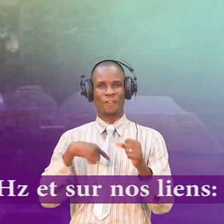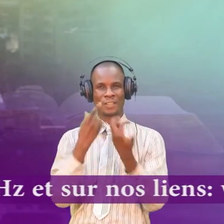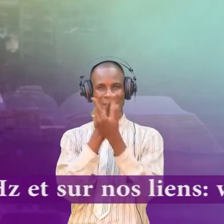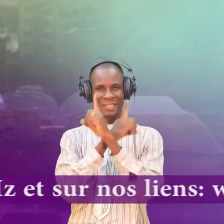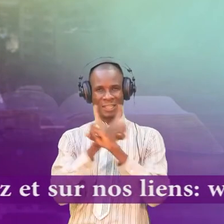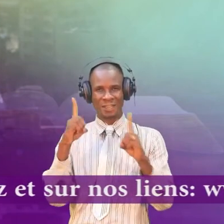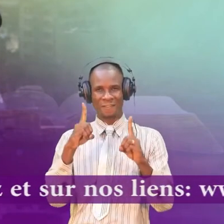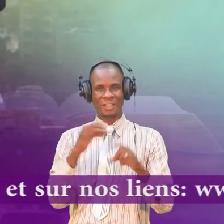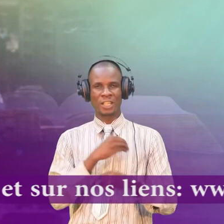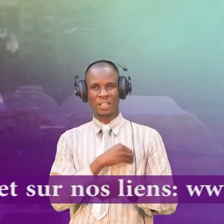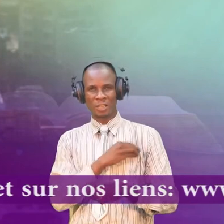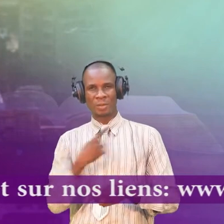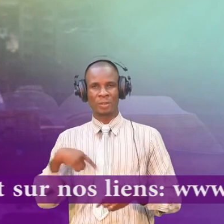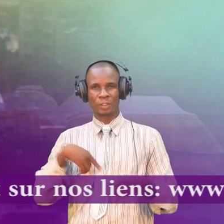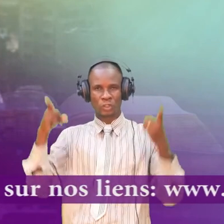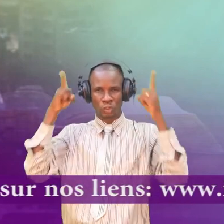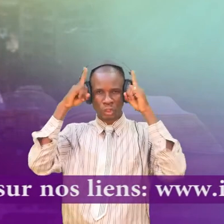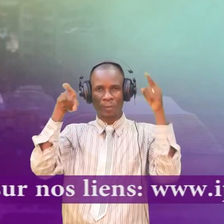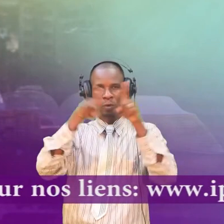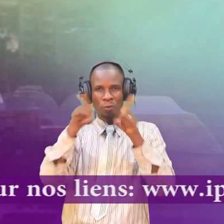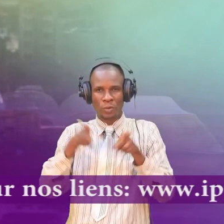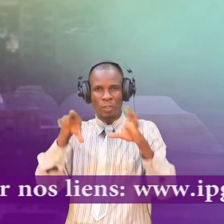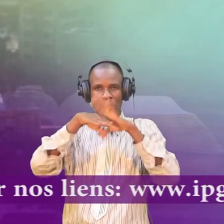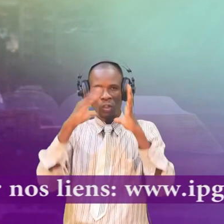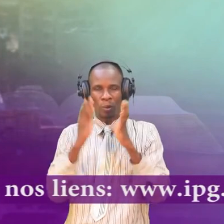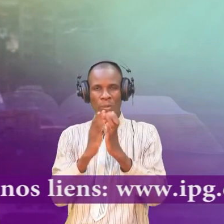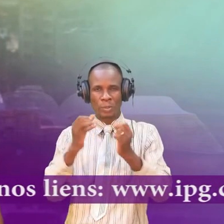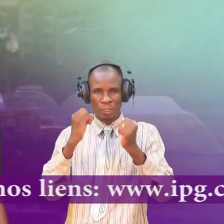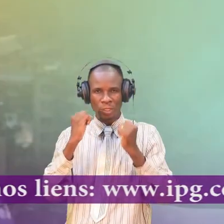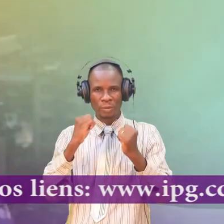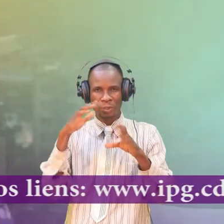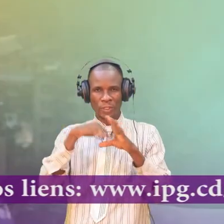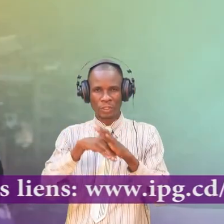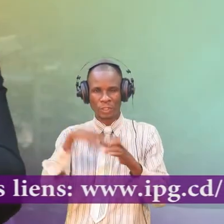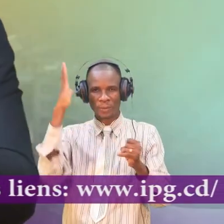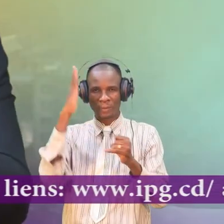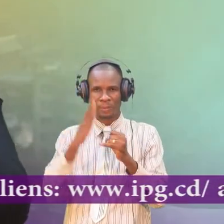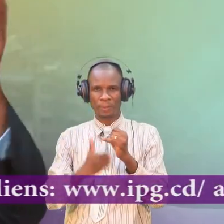zote na ameshinda juu ya msalaba.